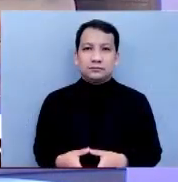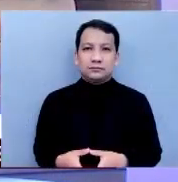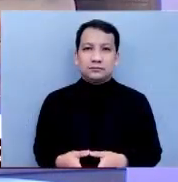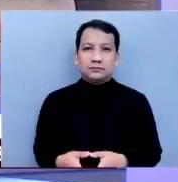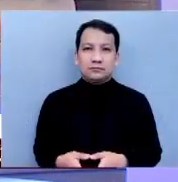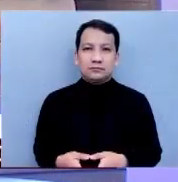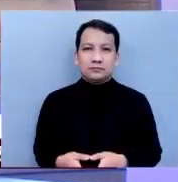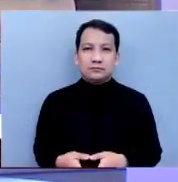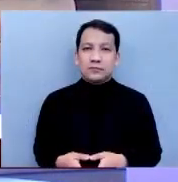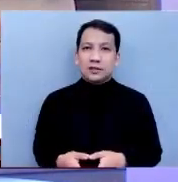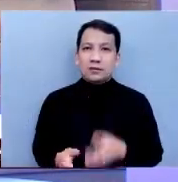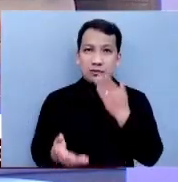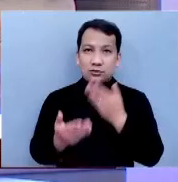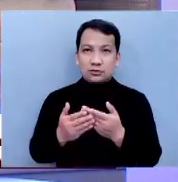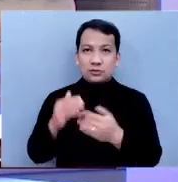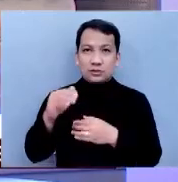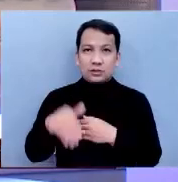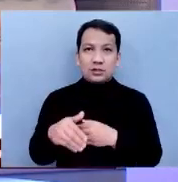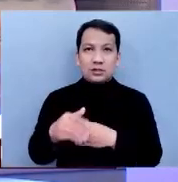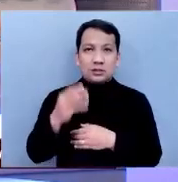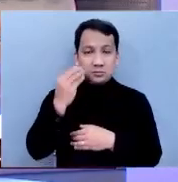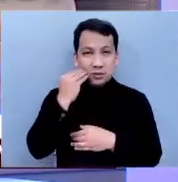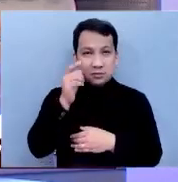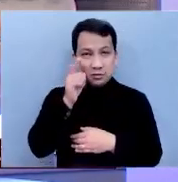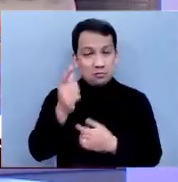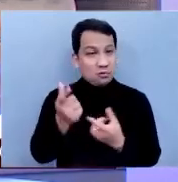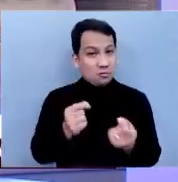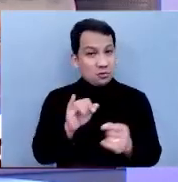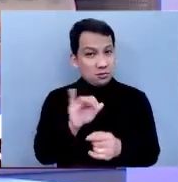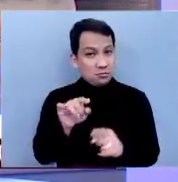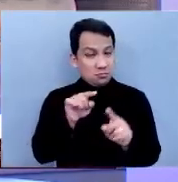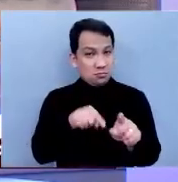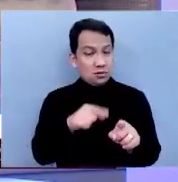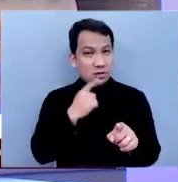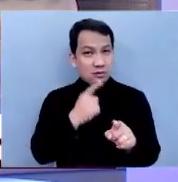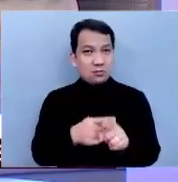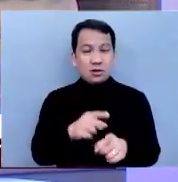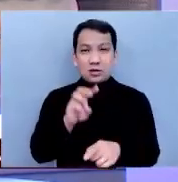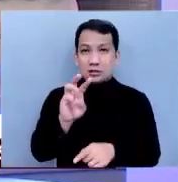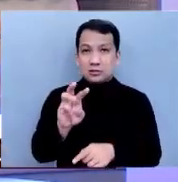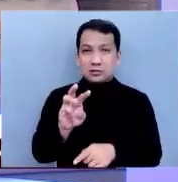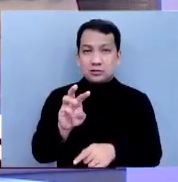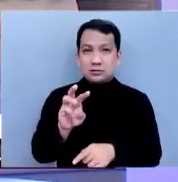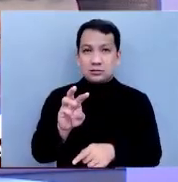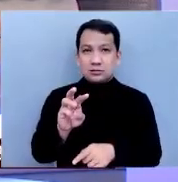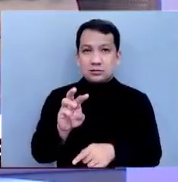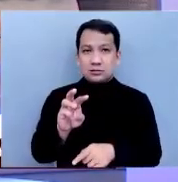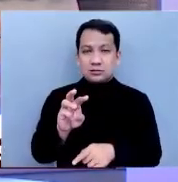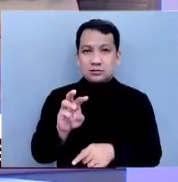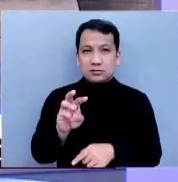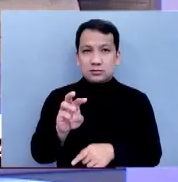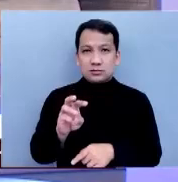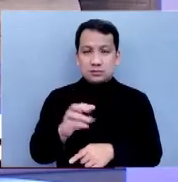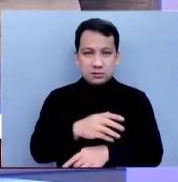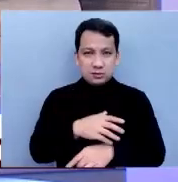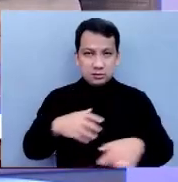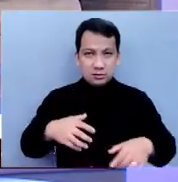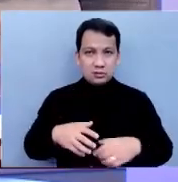At sa ating pabaong pampagood night, Mian, anong gagawin mo kung maging anim ang braso mo? Akin, tanong ko dapat sa'yo, pag lumaki braso mo, anong gagawin